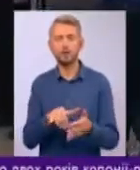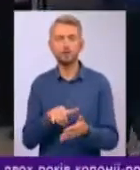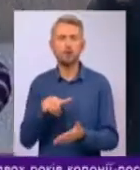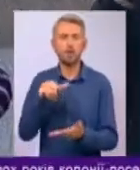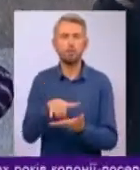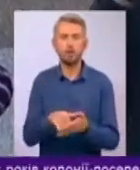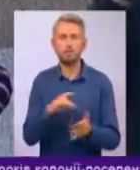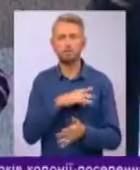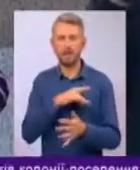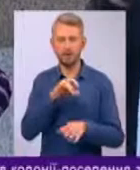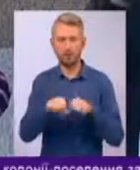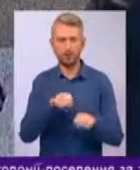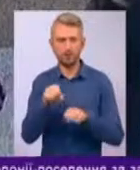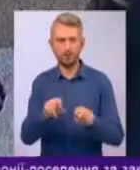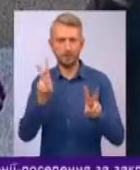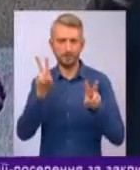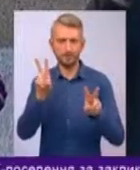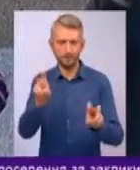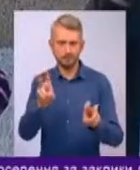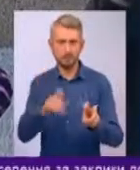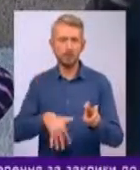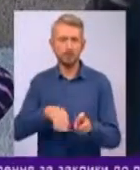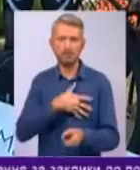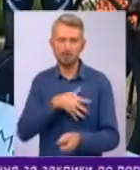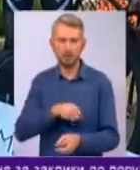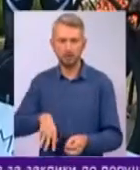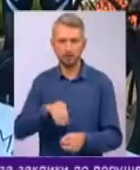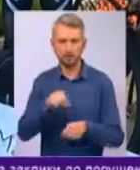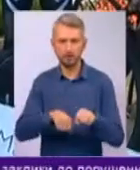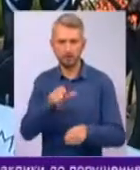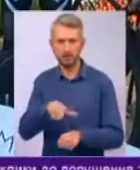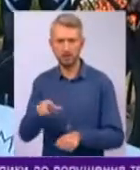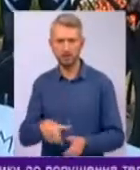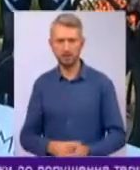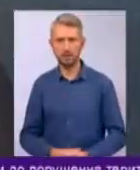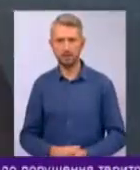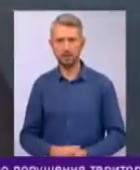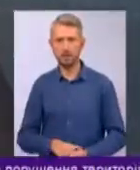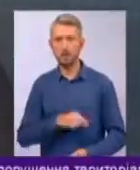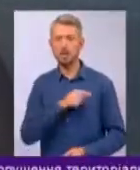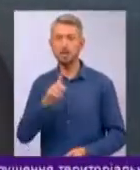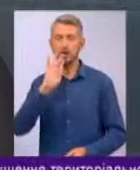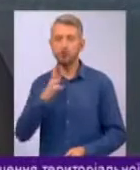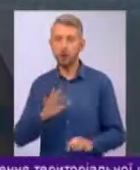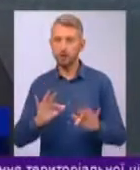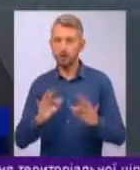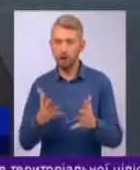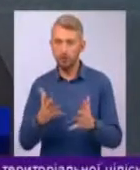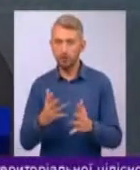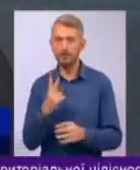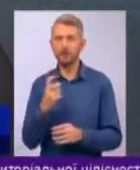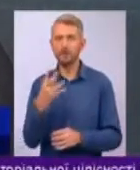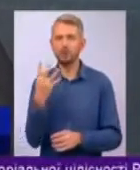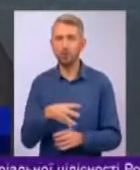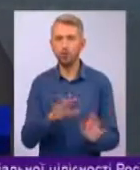білий велосипед, який символізує усіх загиблих велосипедистів. За ці 4 роки трапилося